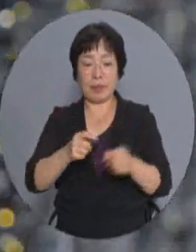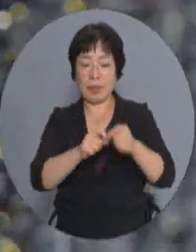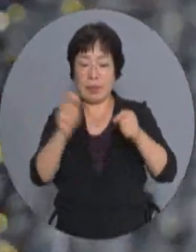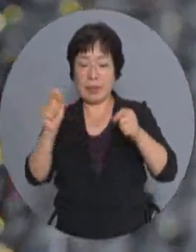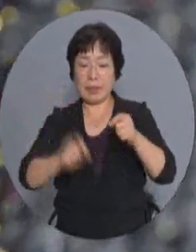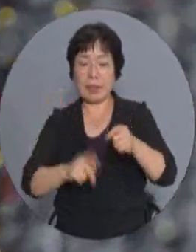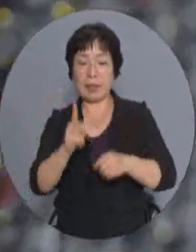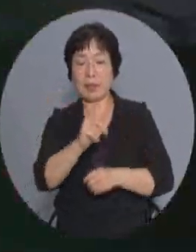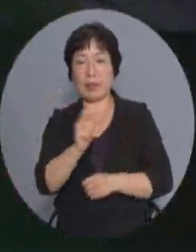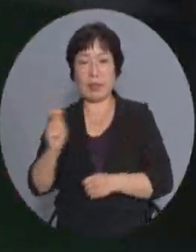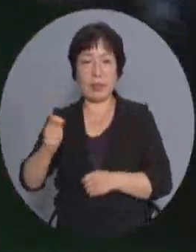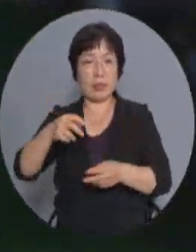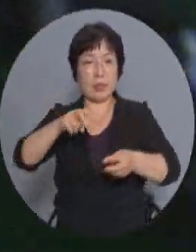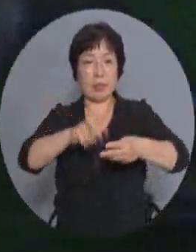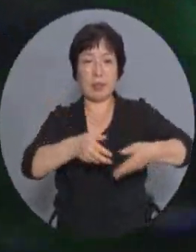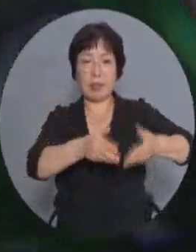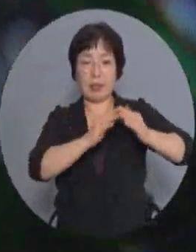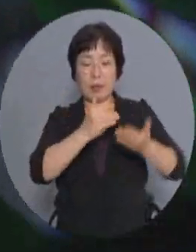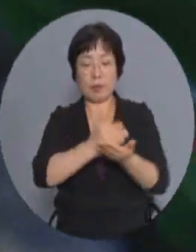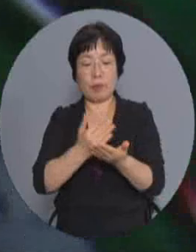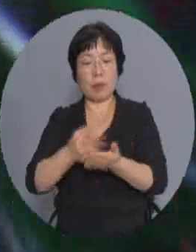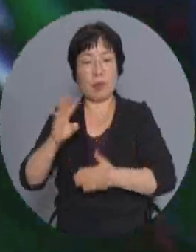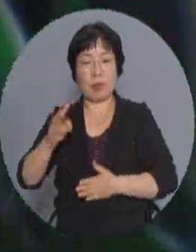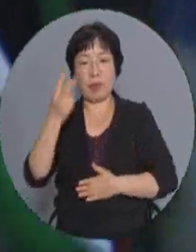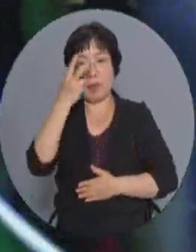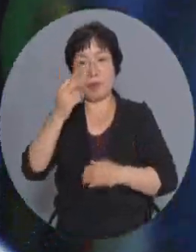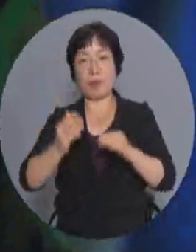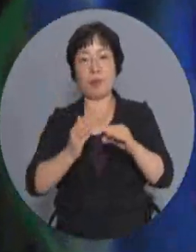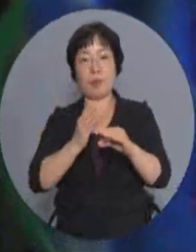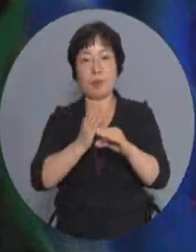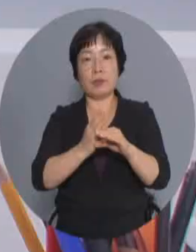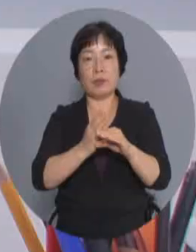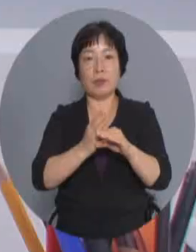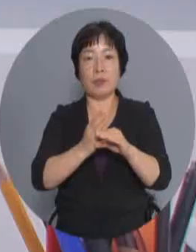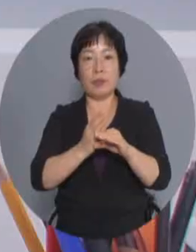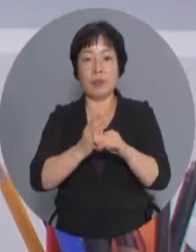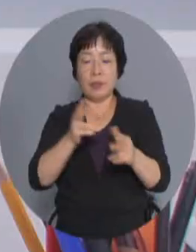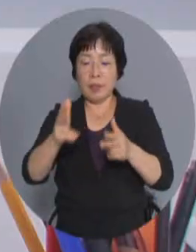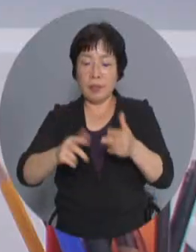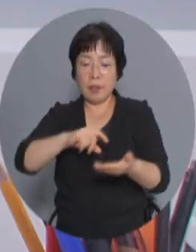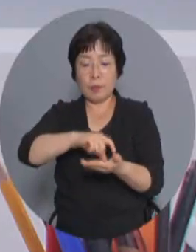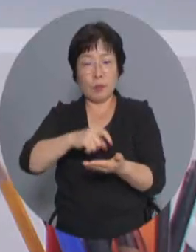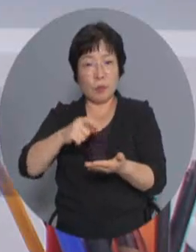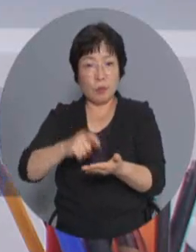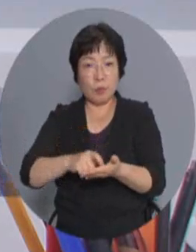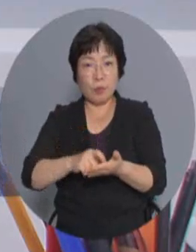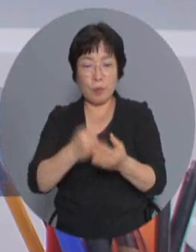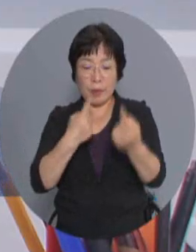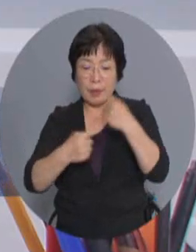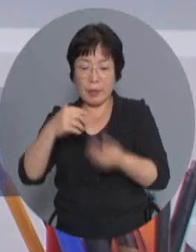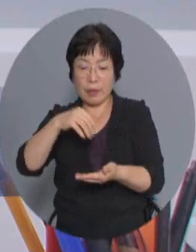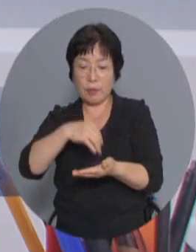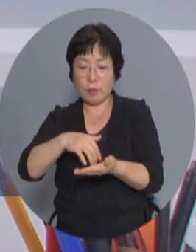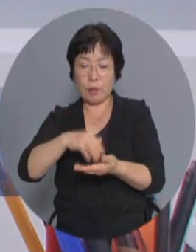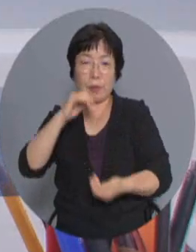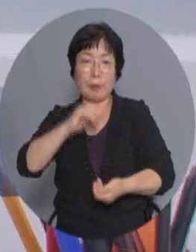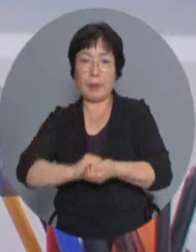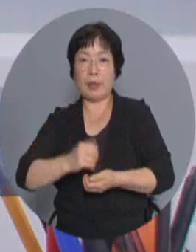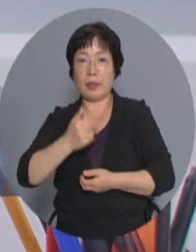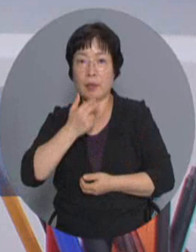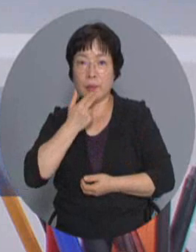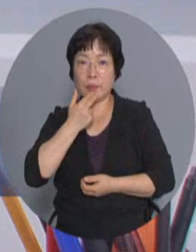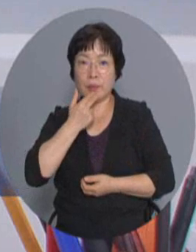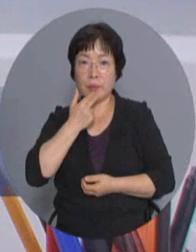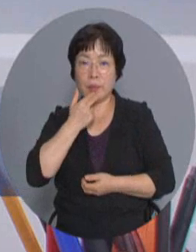데이터 센터 구축 사업 등 4개 사업을 검토하고 있습니다. 사업의 규모라든지 또 신청 횟수 이런 것에 제한이 없습니다. 좀